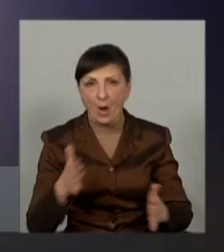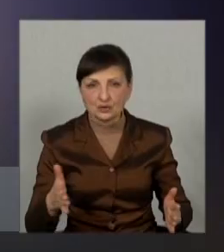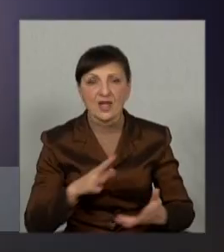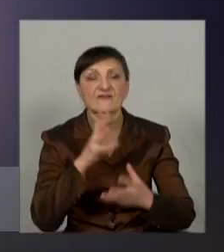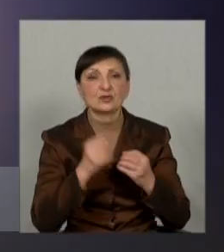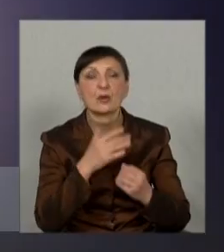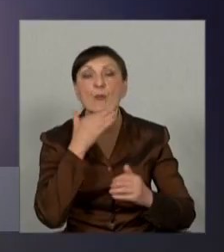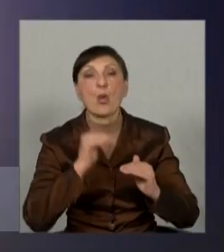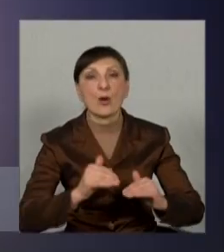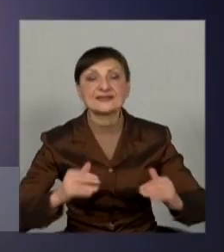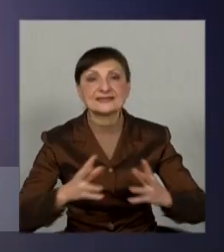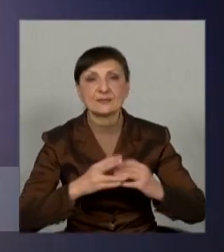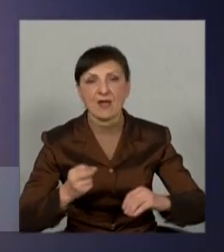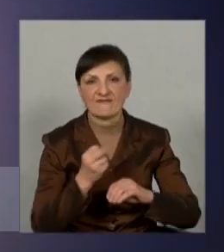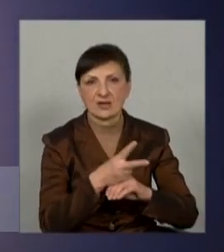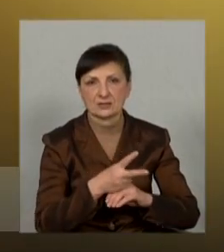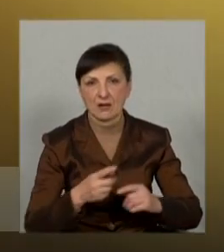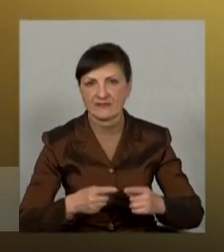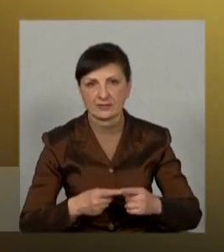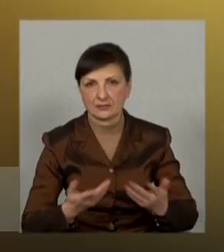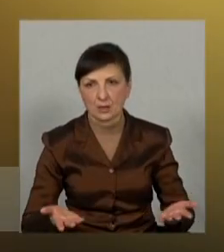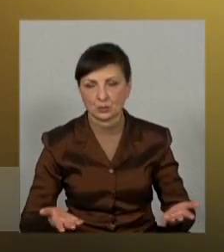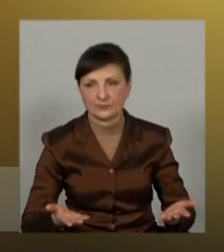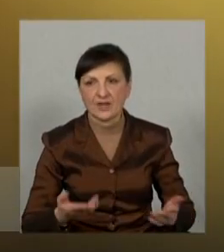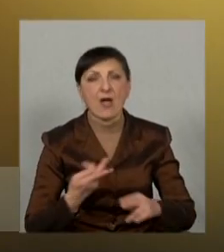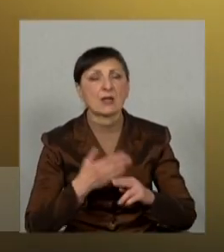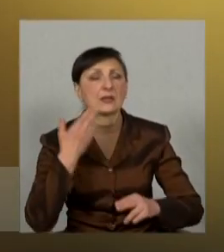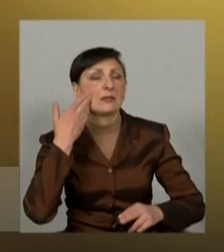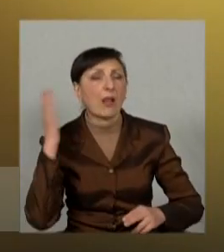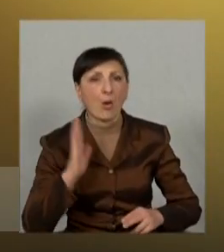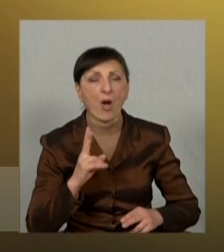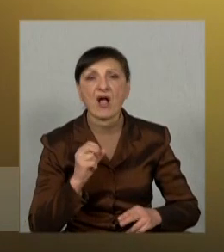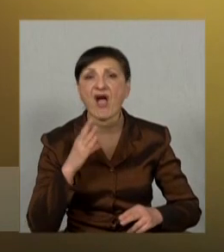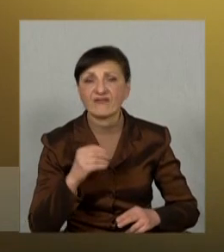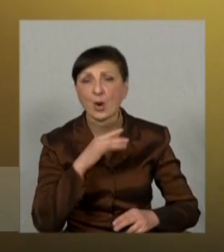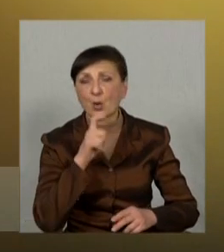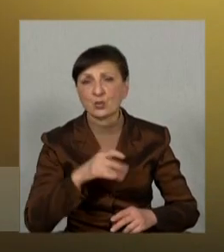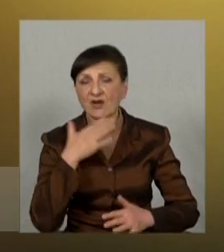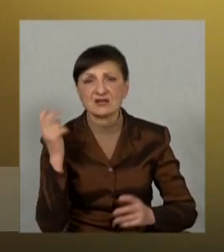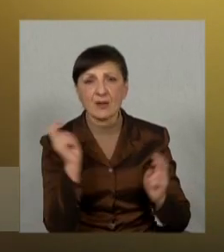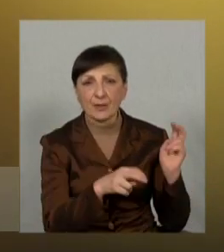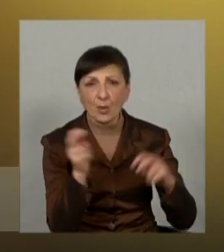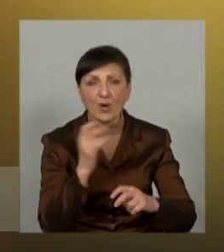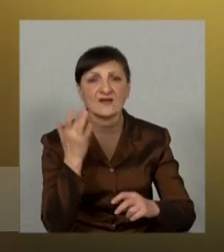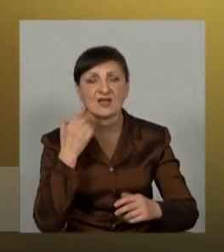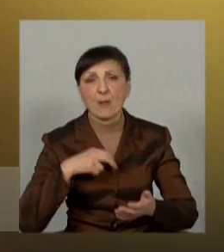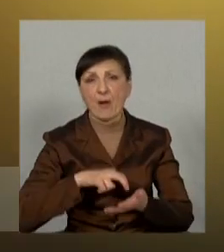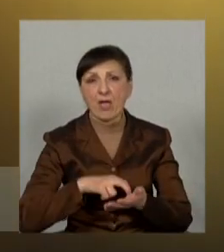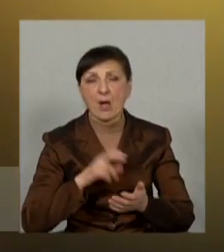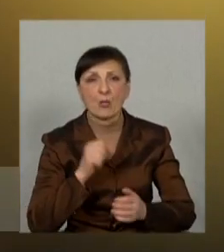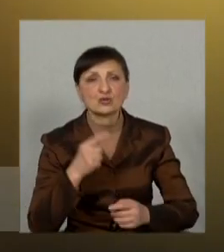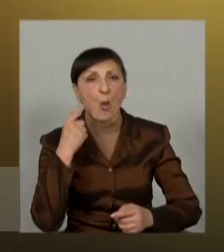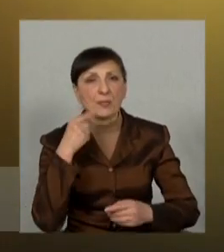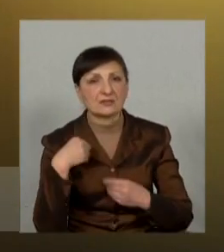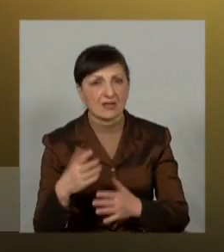итоге многодетную семью выселили. Это нелегко. В кафе приходят много разных людей. Всегда боялась, что они могут